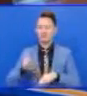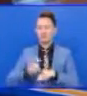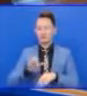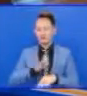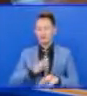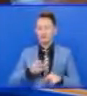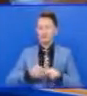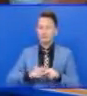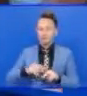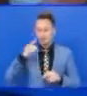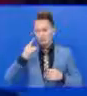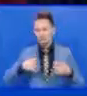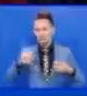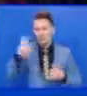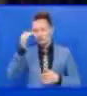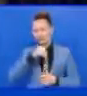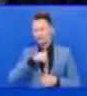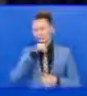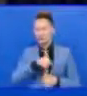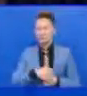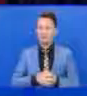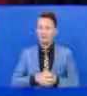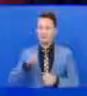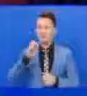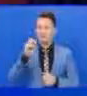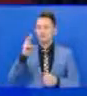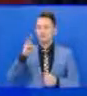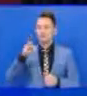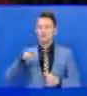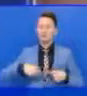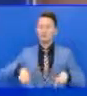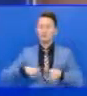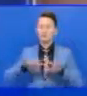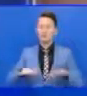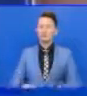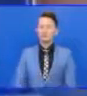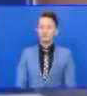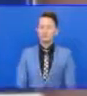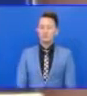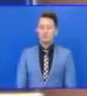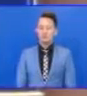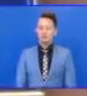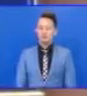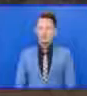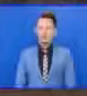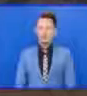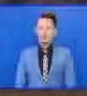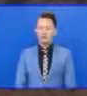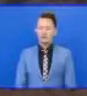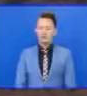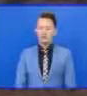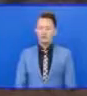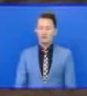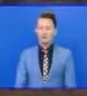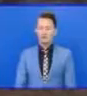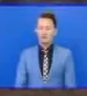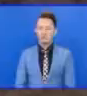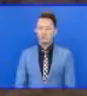да тәуелсіздіктің жемісі. Мақтарал ауданынан Мақсұт Айтжанов, Гүлзарат Қалмырзақызы, Гүлмаржан Молдадос, оңтүстік ақпарат,